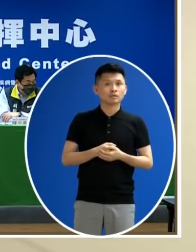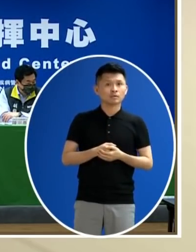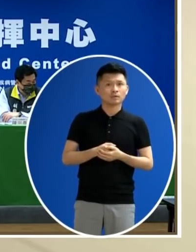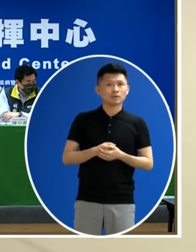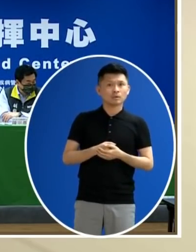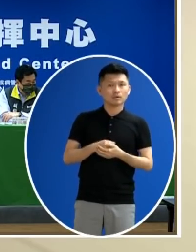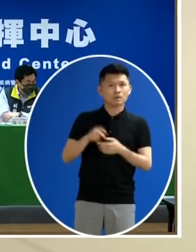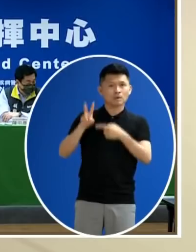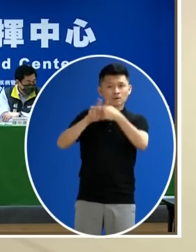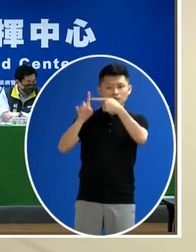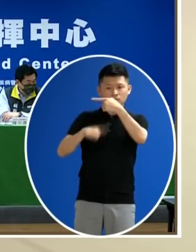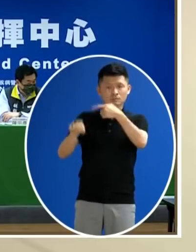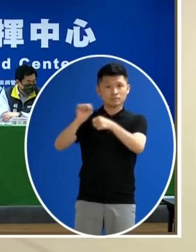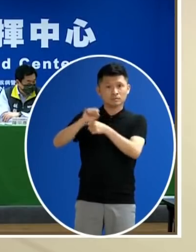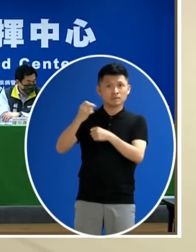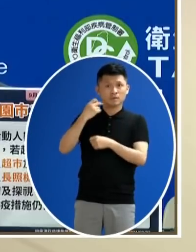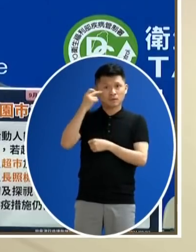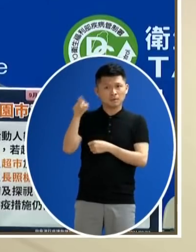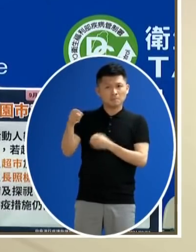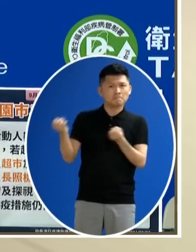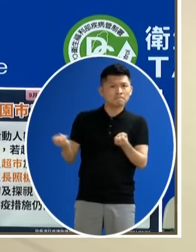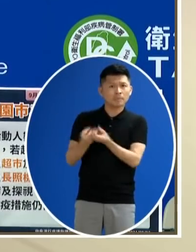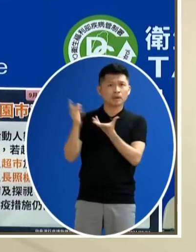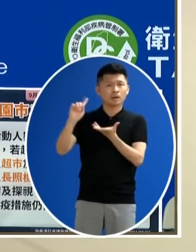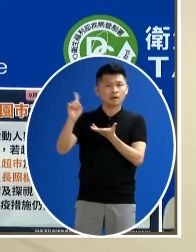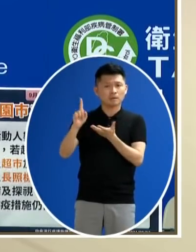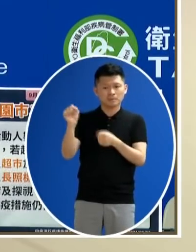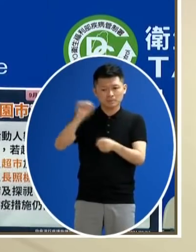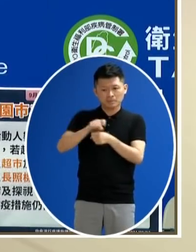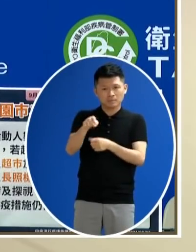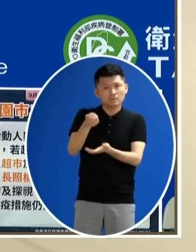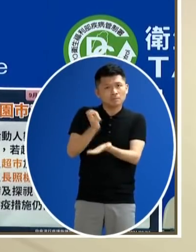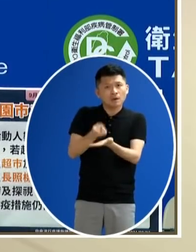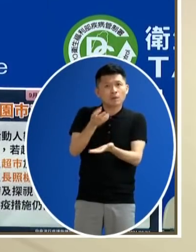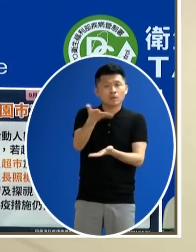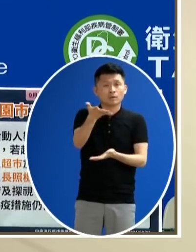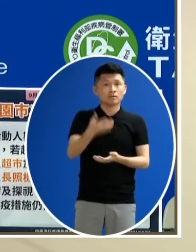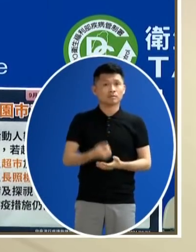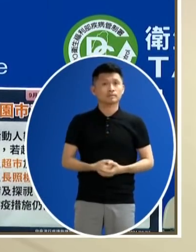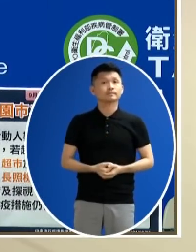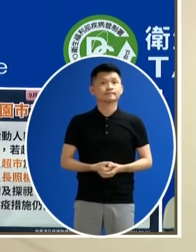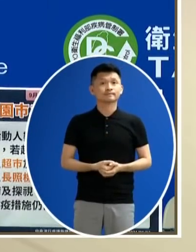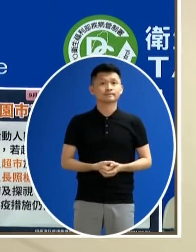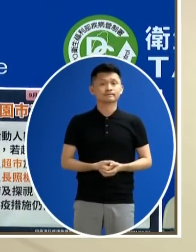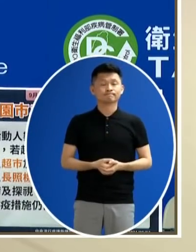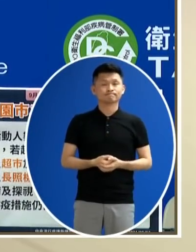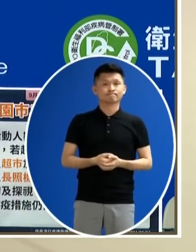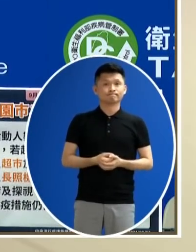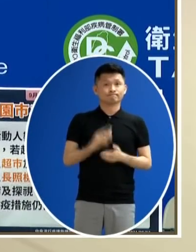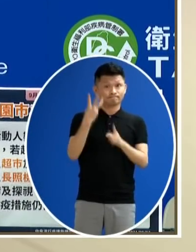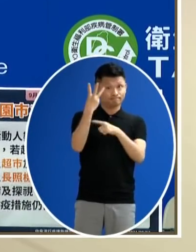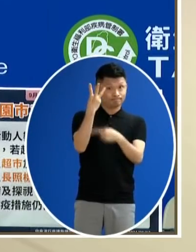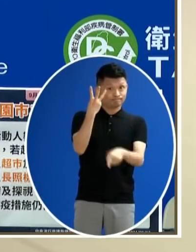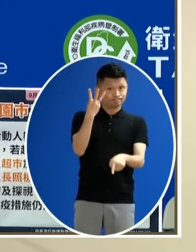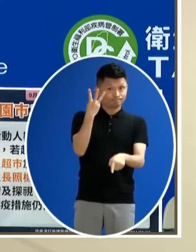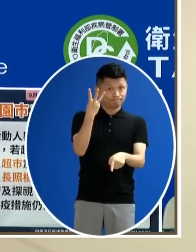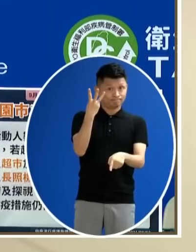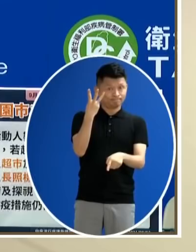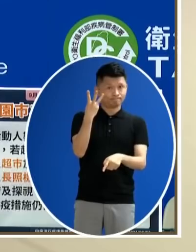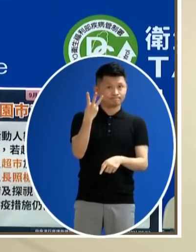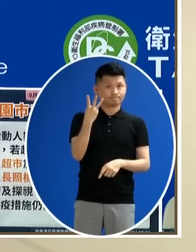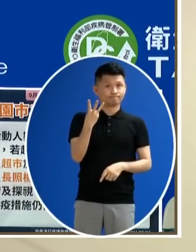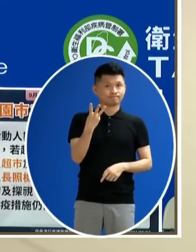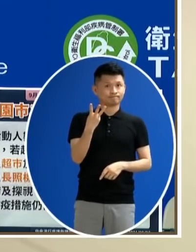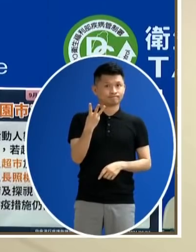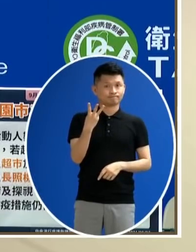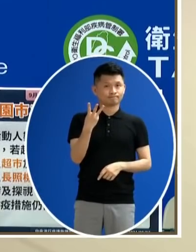有什么事情，所以才会要有这个备注呢？谢谢。 因为哈这三位，我们来讲这三位都曾